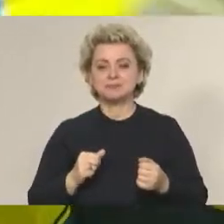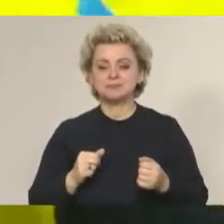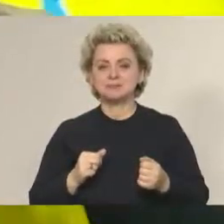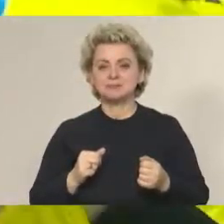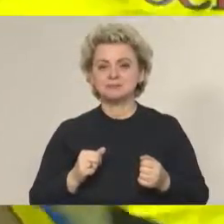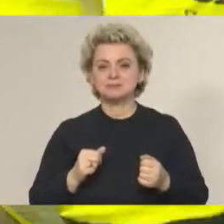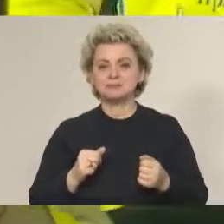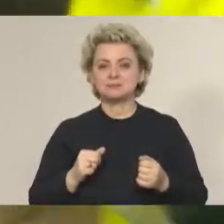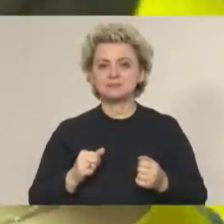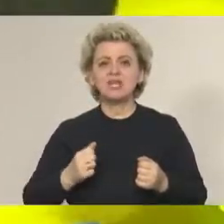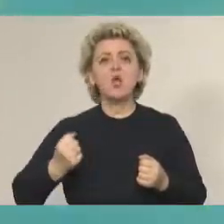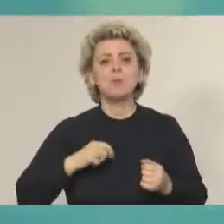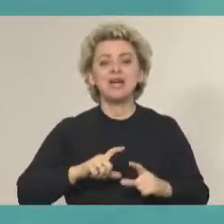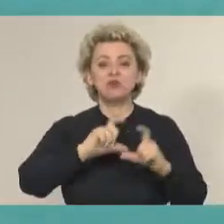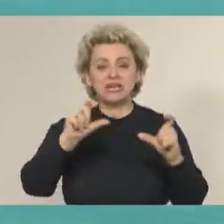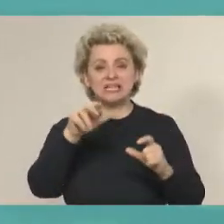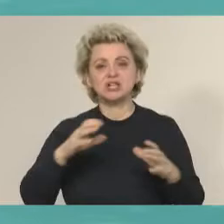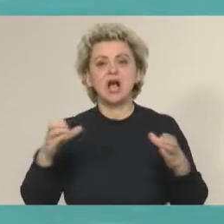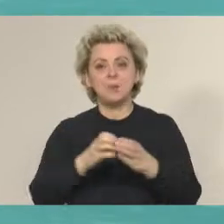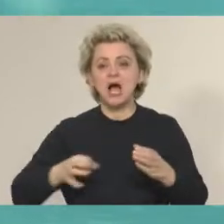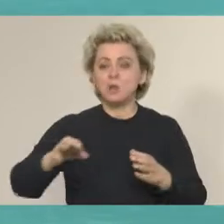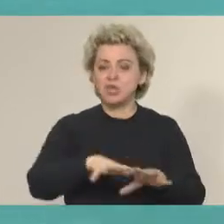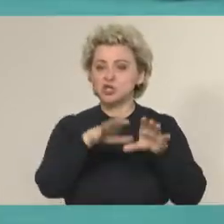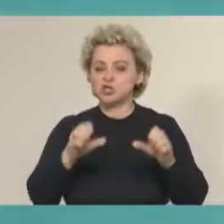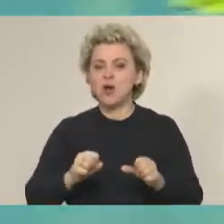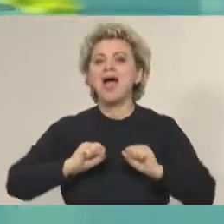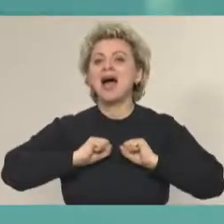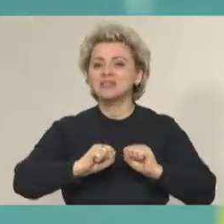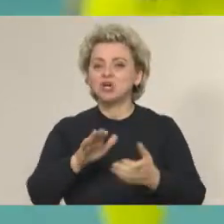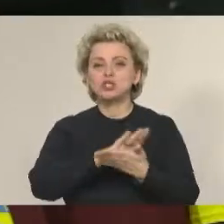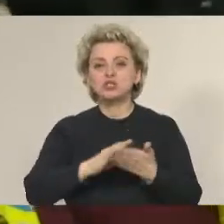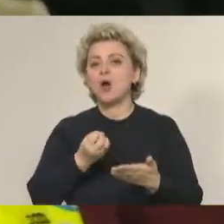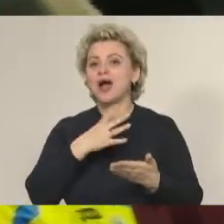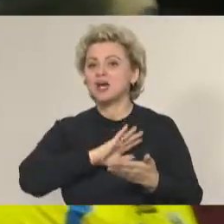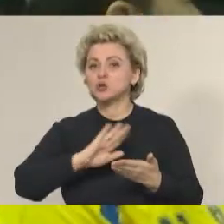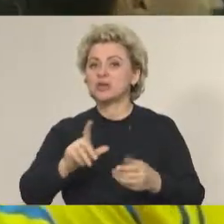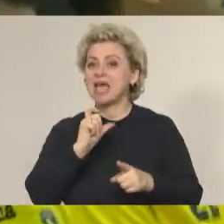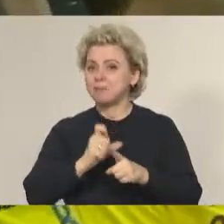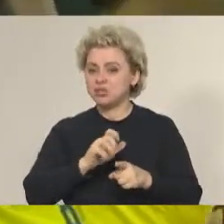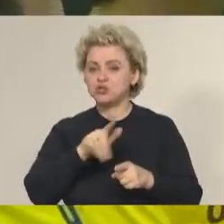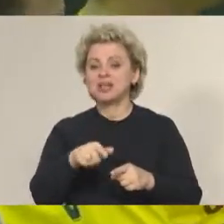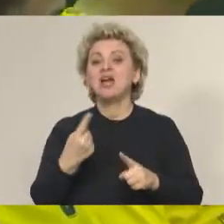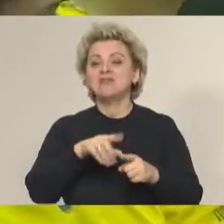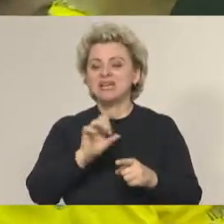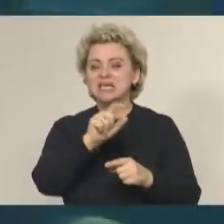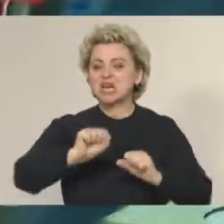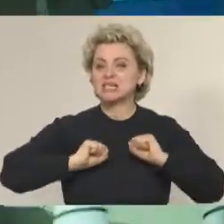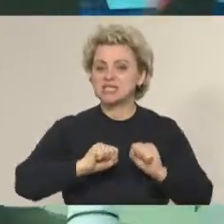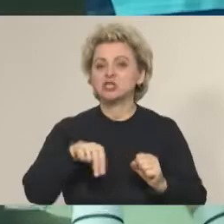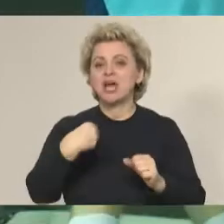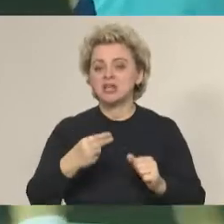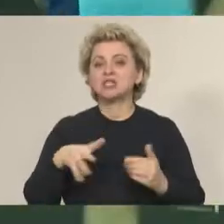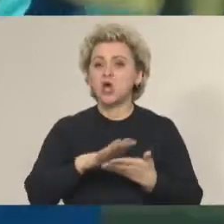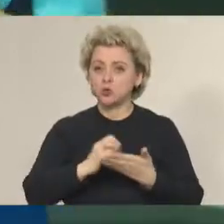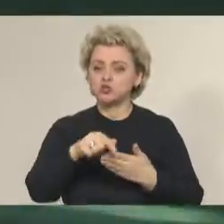давай. Боевой клич команды областного правительства адвокатам ничего хорошего не обещал. И в этот раз защита дала